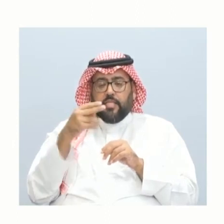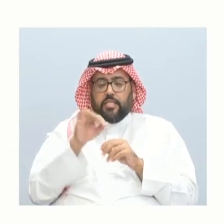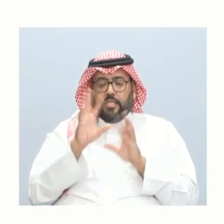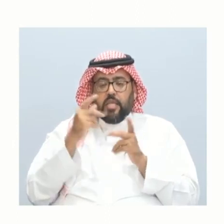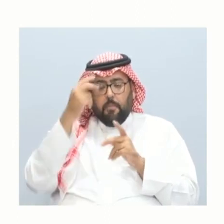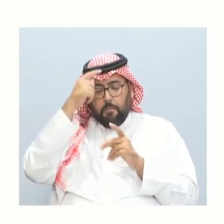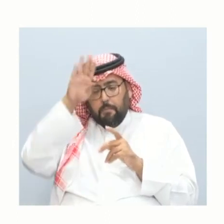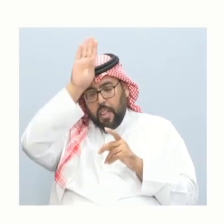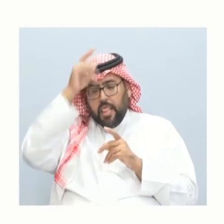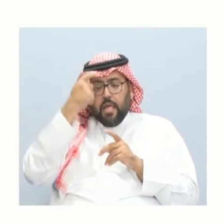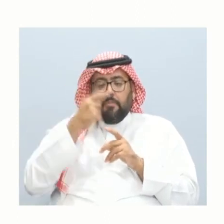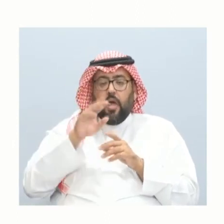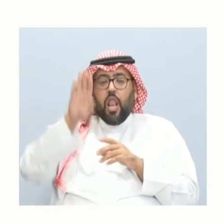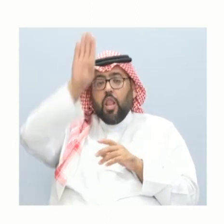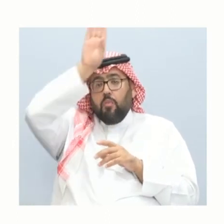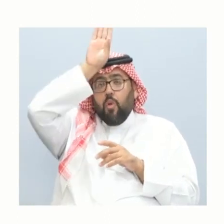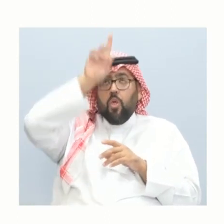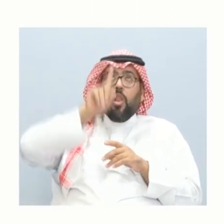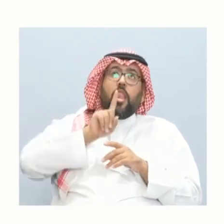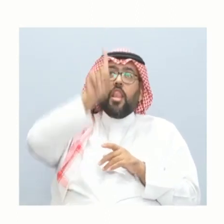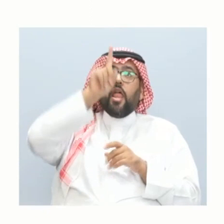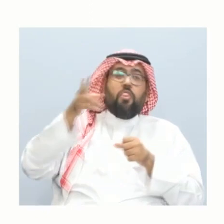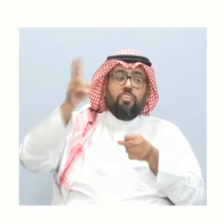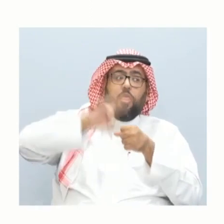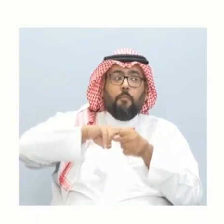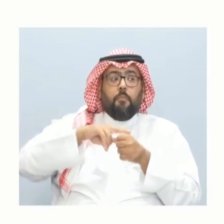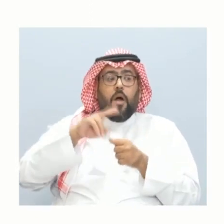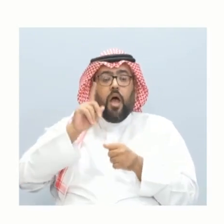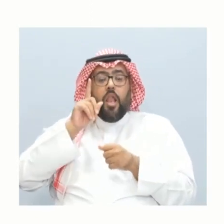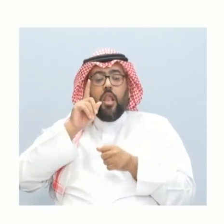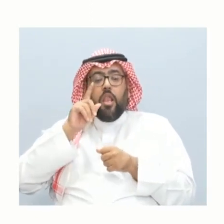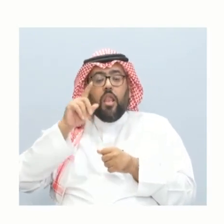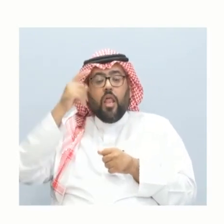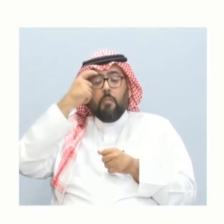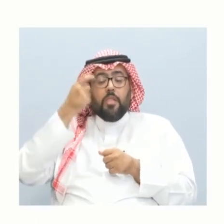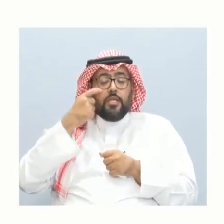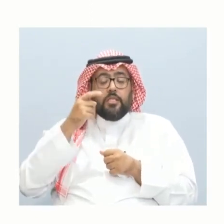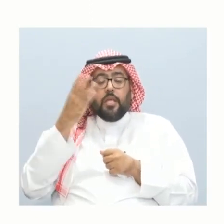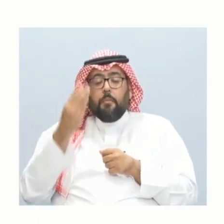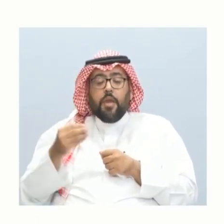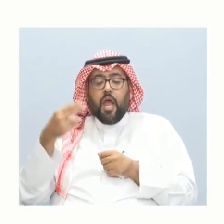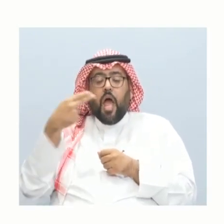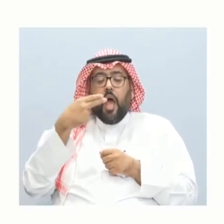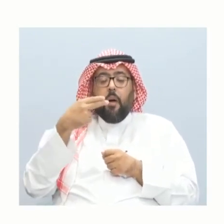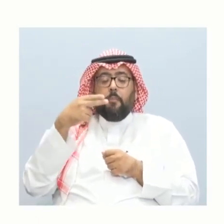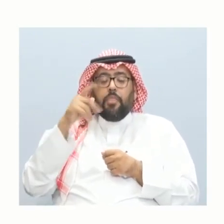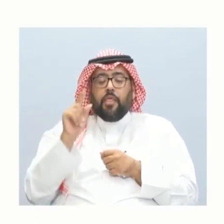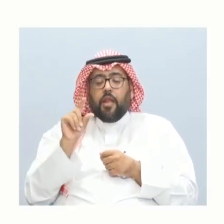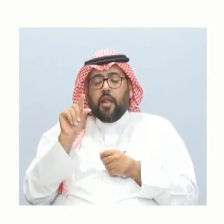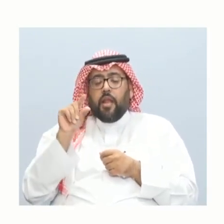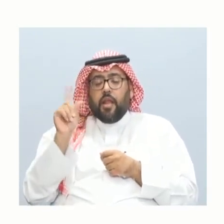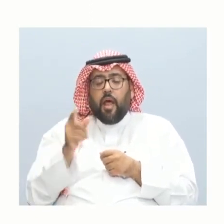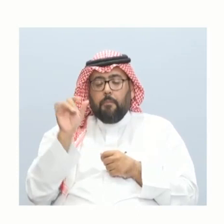ثم اكمل الملك لله ثم لعبد العزيز ابني عبد الرحمن والسؤال الثاني